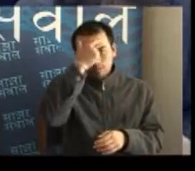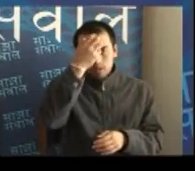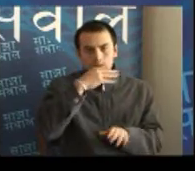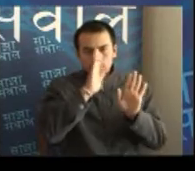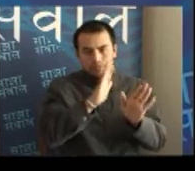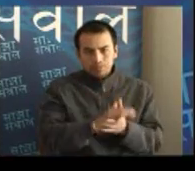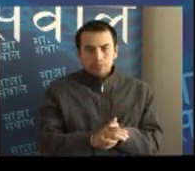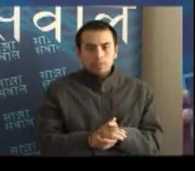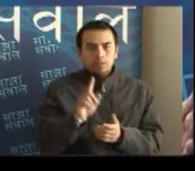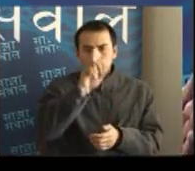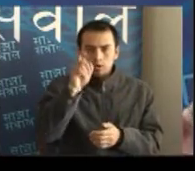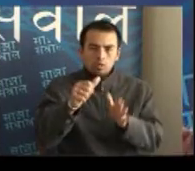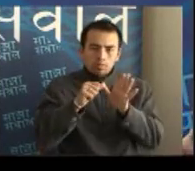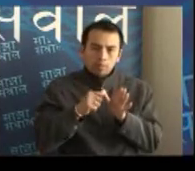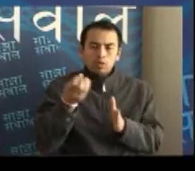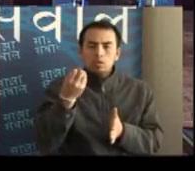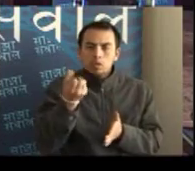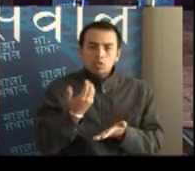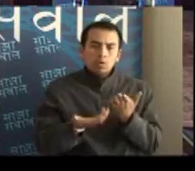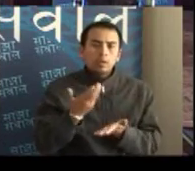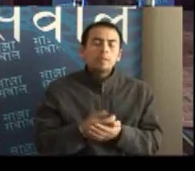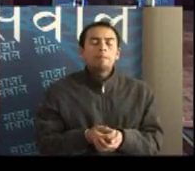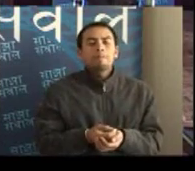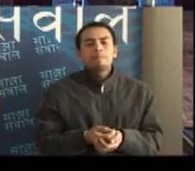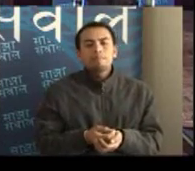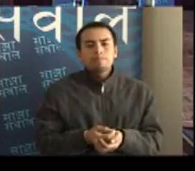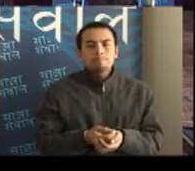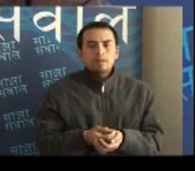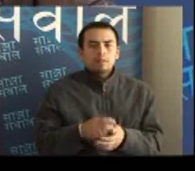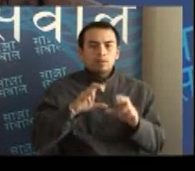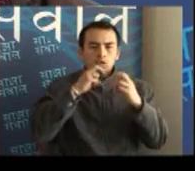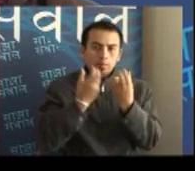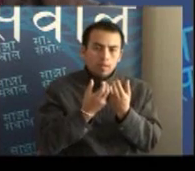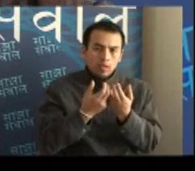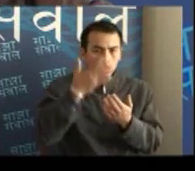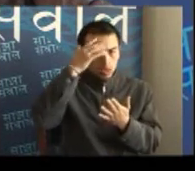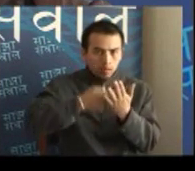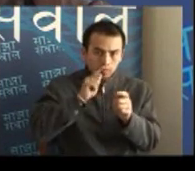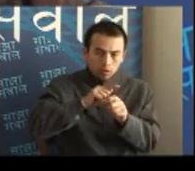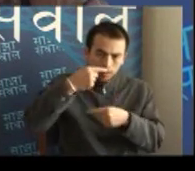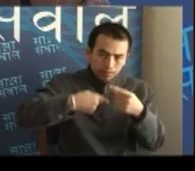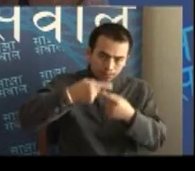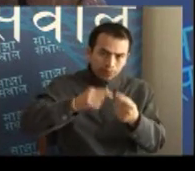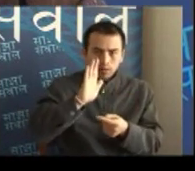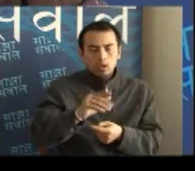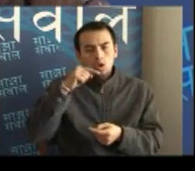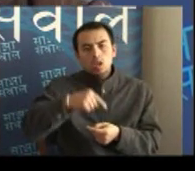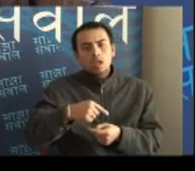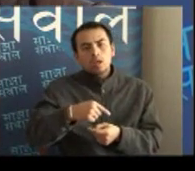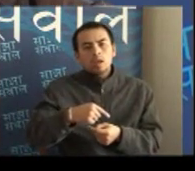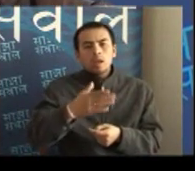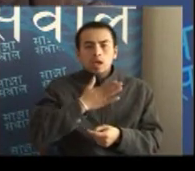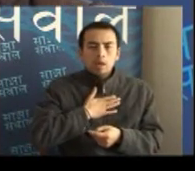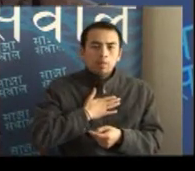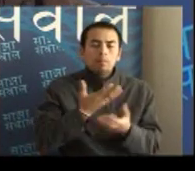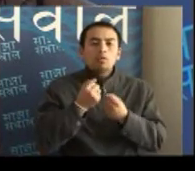समस्या राखिदिनु भयो। प्रश्नको जवाफ म लिइहाल्छु सभासद इन्द्रमाया गुरुङजीबाटै। यो संविधान निर्माण प्रक्रिया जारी भएको हुँदाखेरि र फेरि अहिले यो